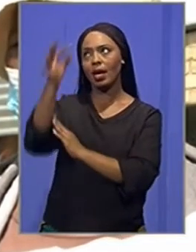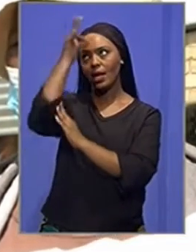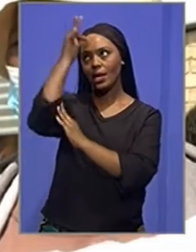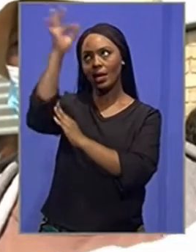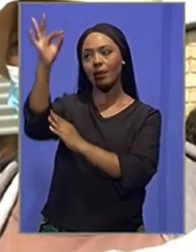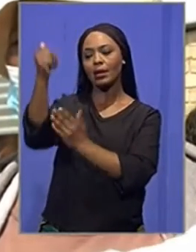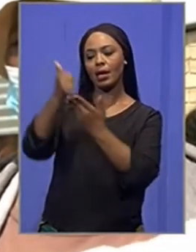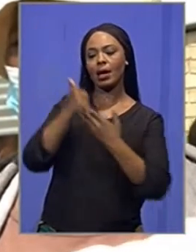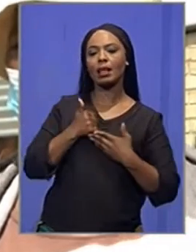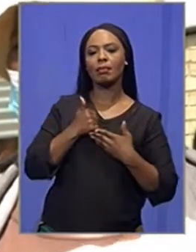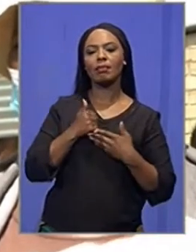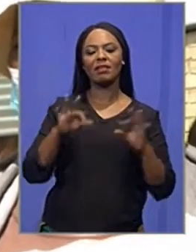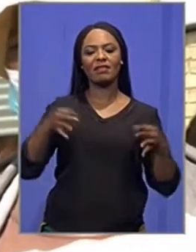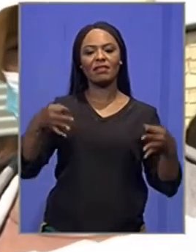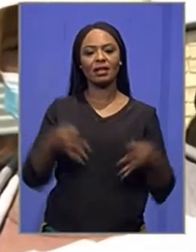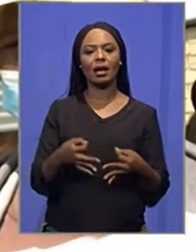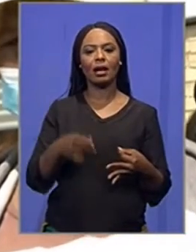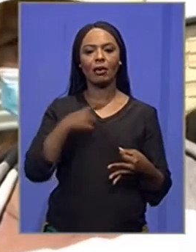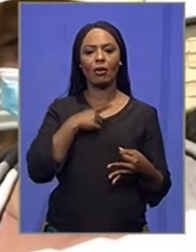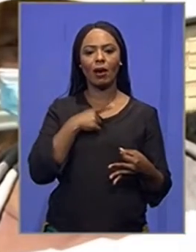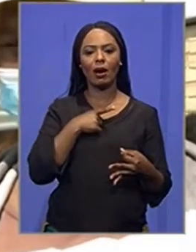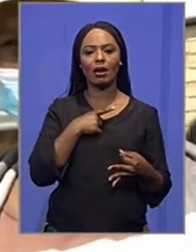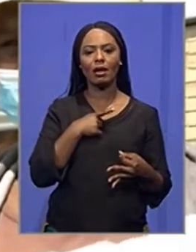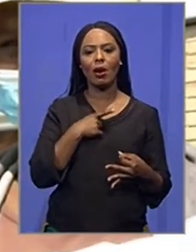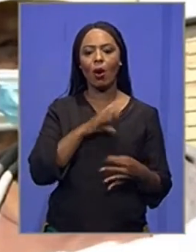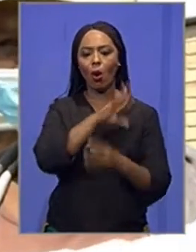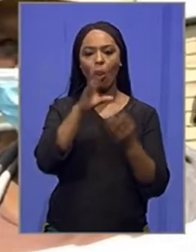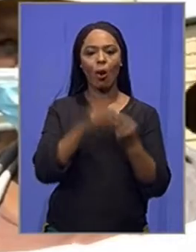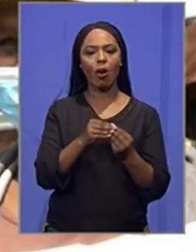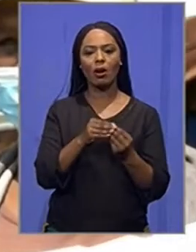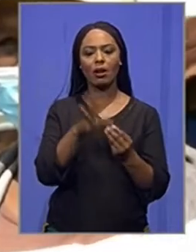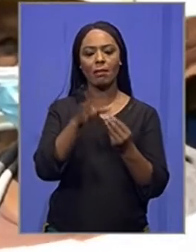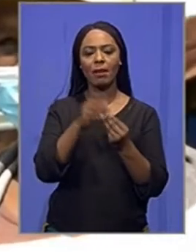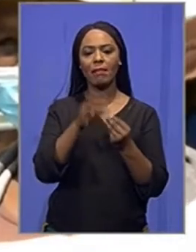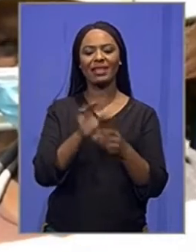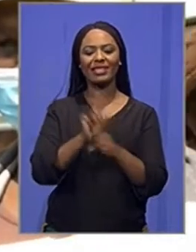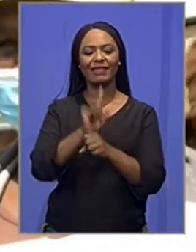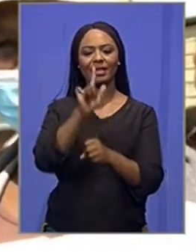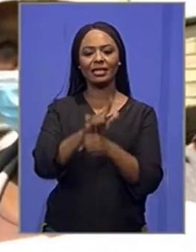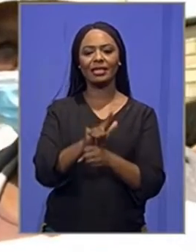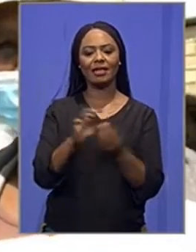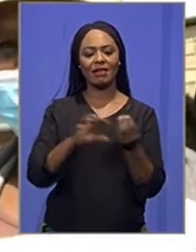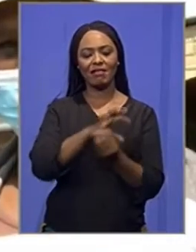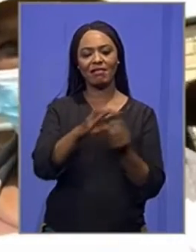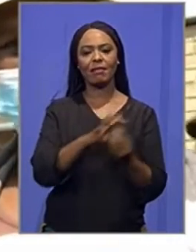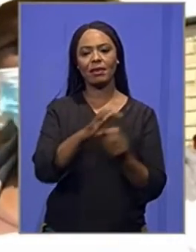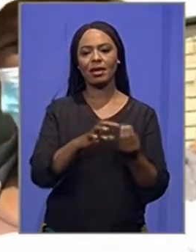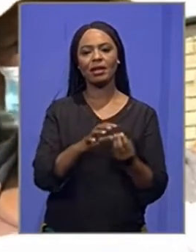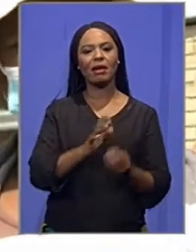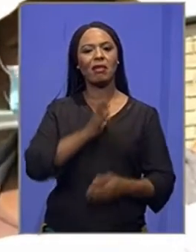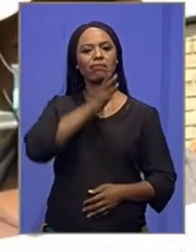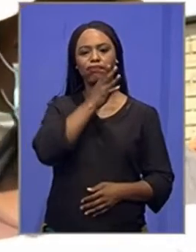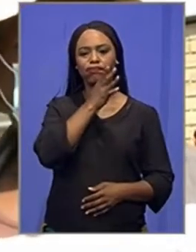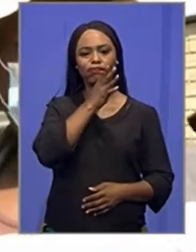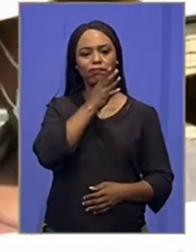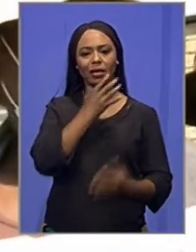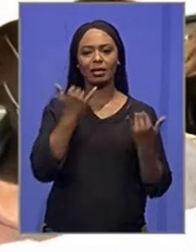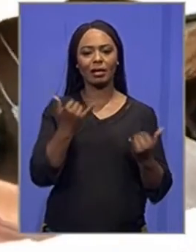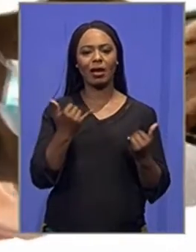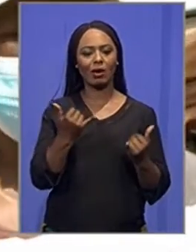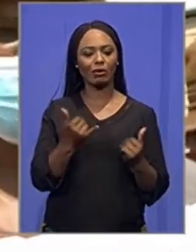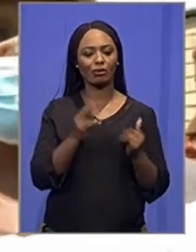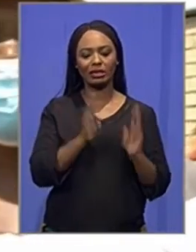tsamile mo gae ke ba bantsi. And then le date tsa poloko tsa funeral gore ba re ba